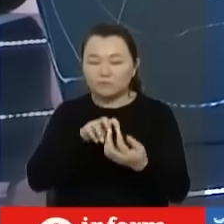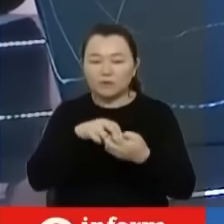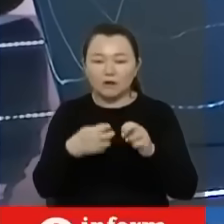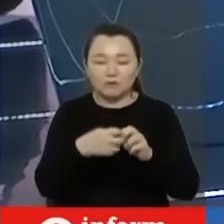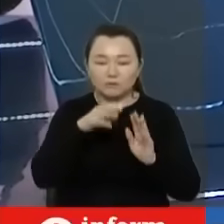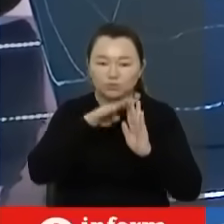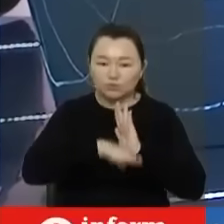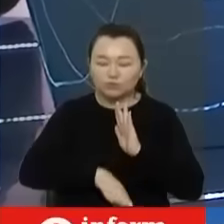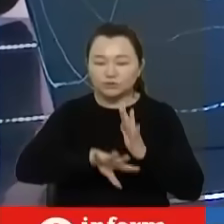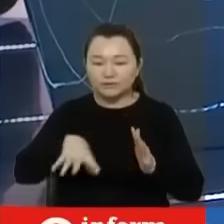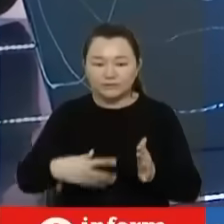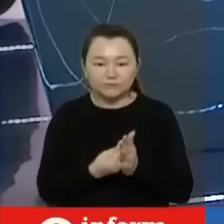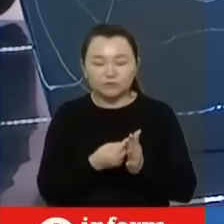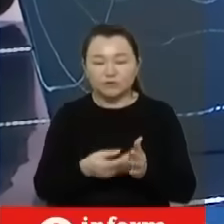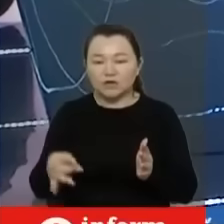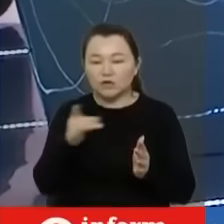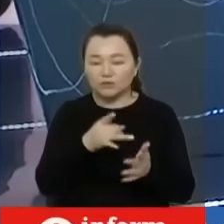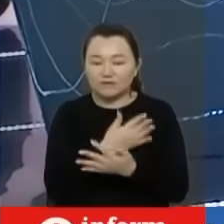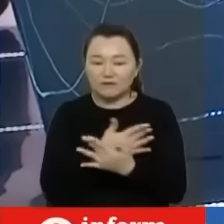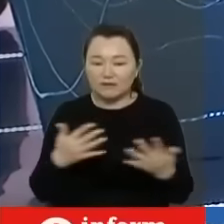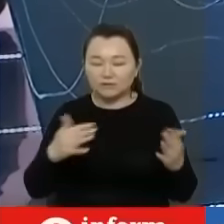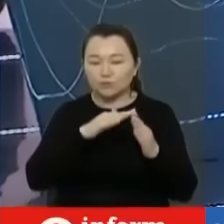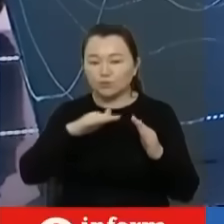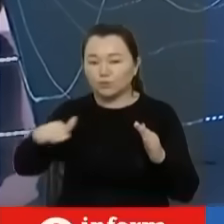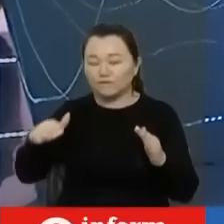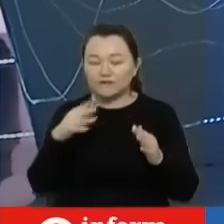күрделі болып отыр. Сондықтан аймақтарда түрлі деңгейдегі